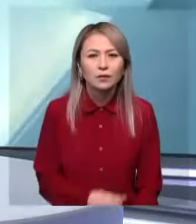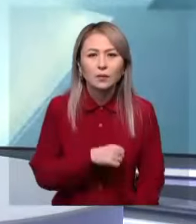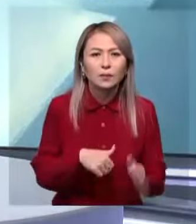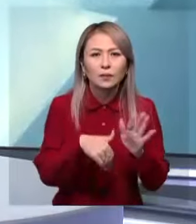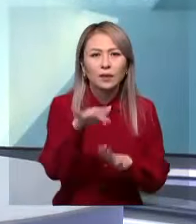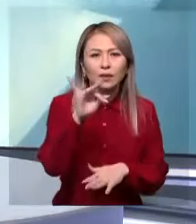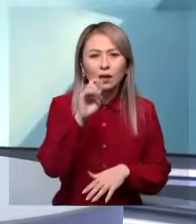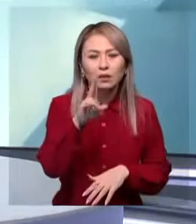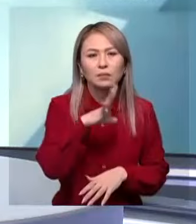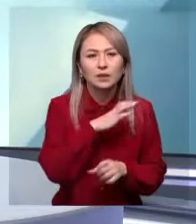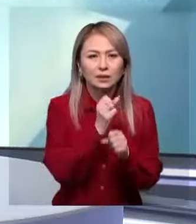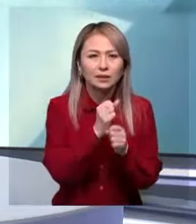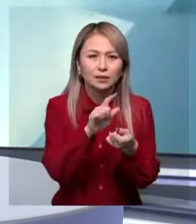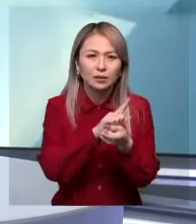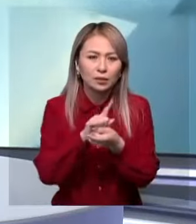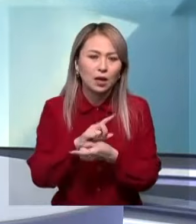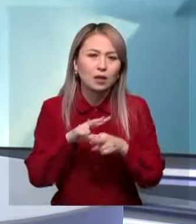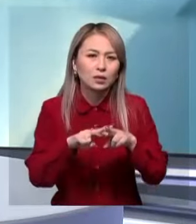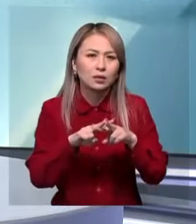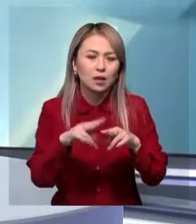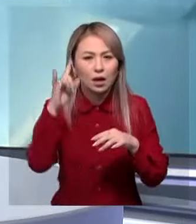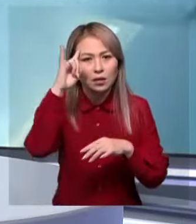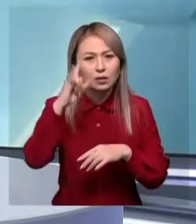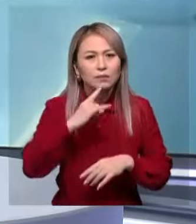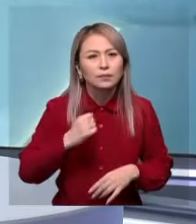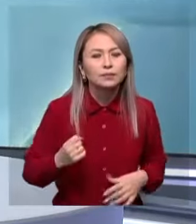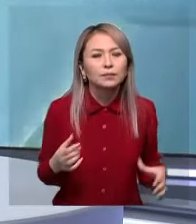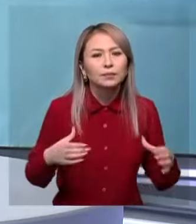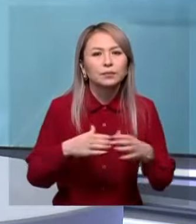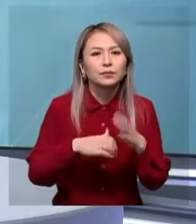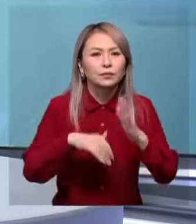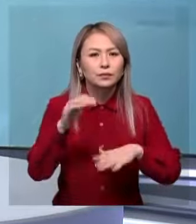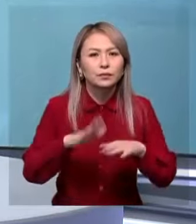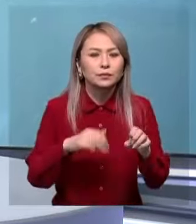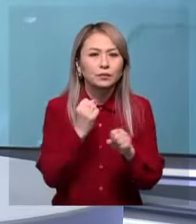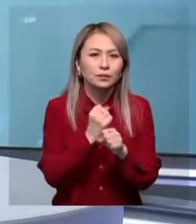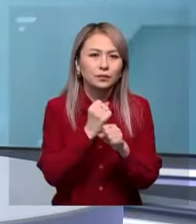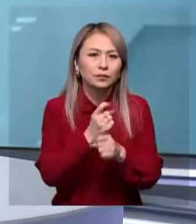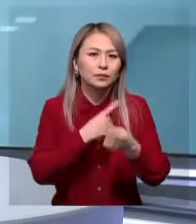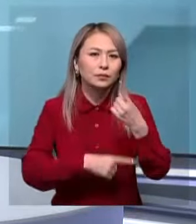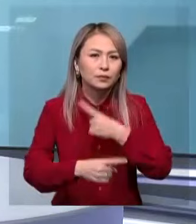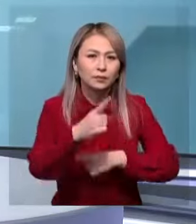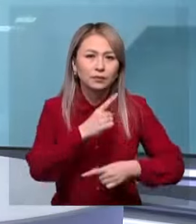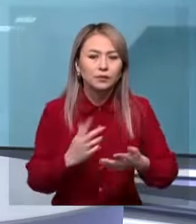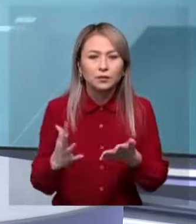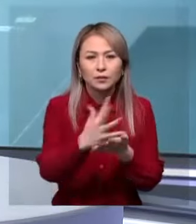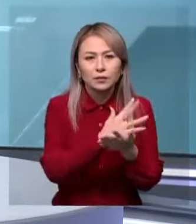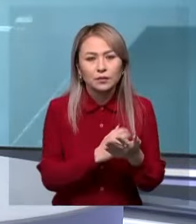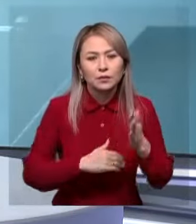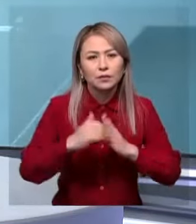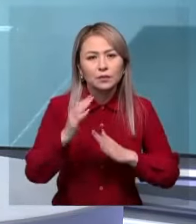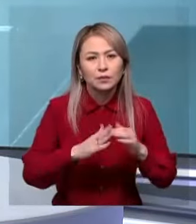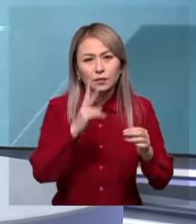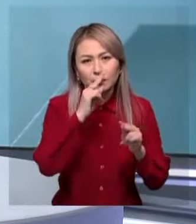Үздік ирандық реставраторлар Астанада. Олар қазақстандық әріптестермен көне жазбаларды қайта қалпына келтірумен жинап